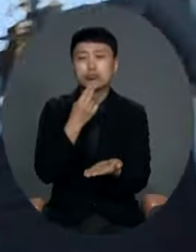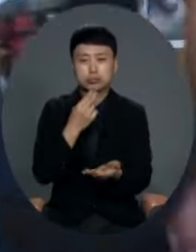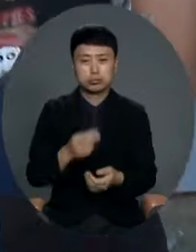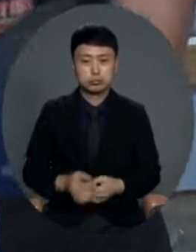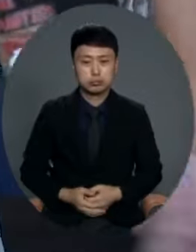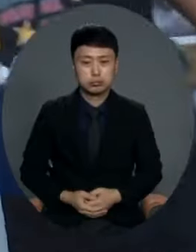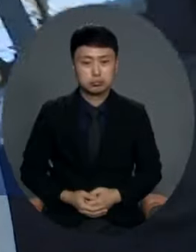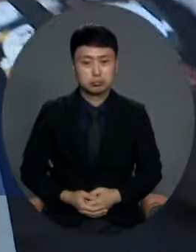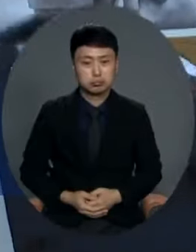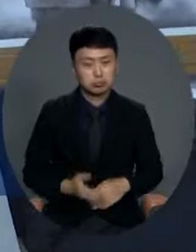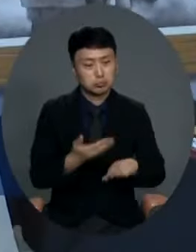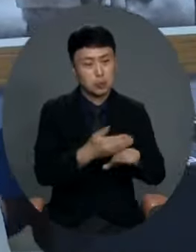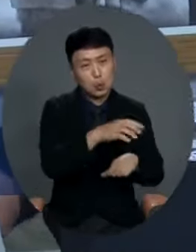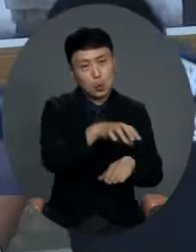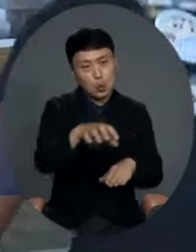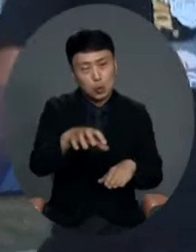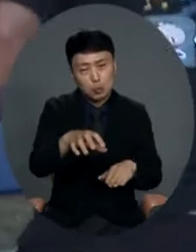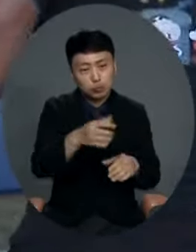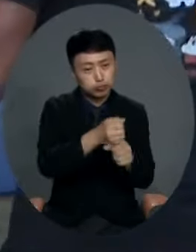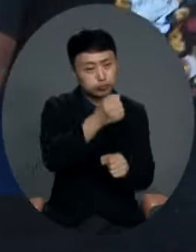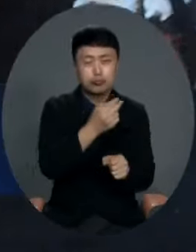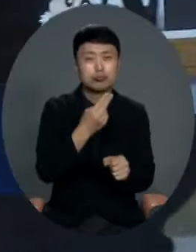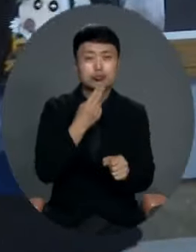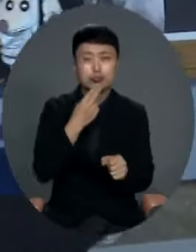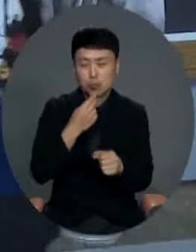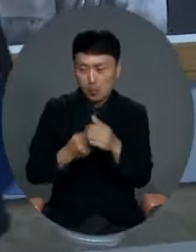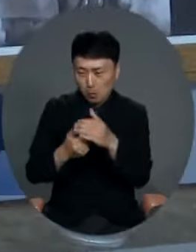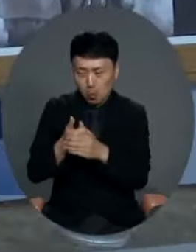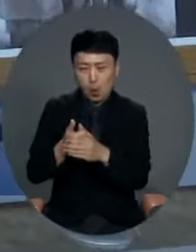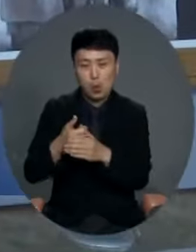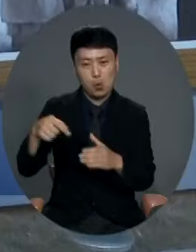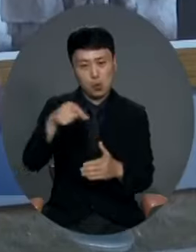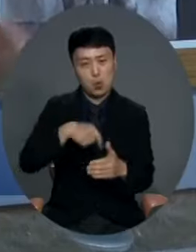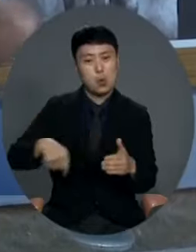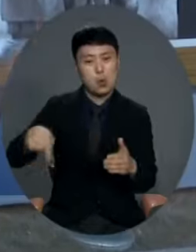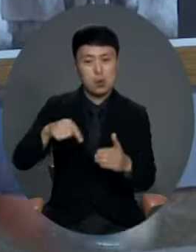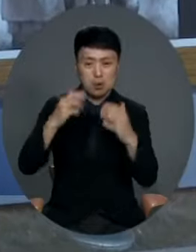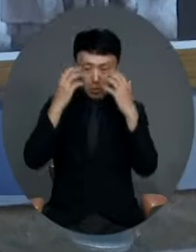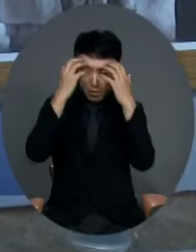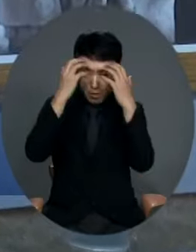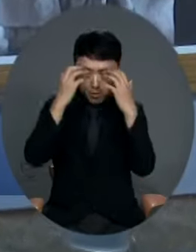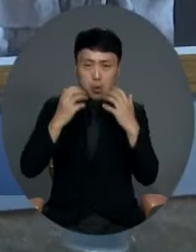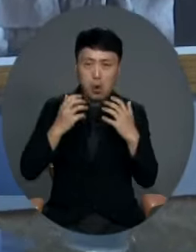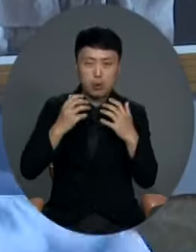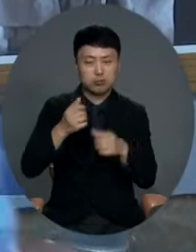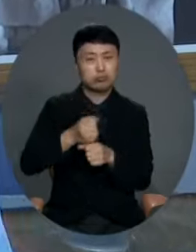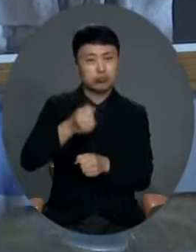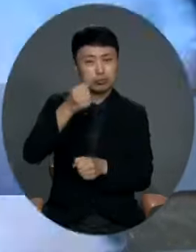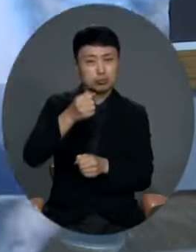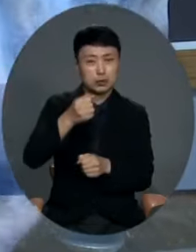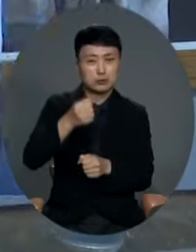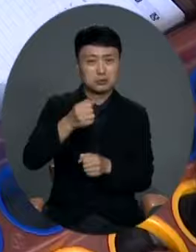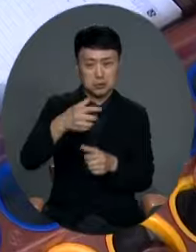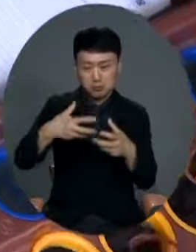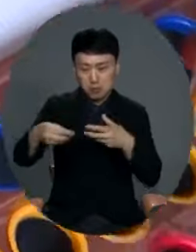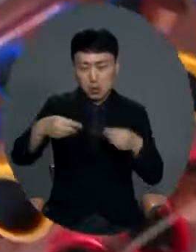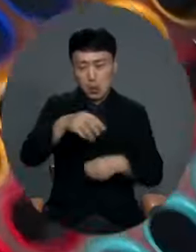거는 없어요. 거의 못 봤어요. 네, 우산 있는 데는 못 봤고 더우니까 좀 있는 데가 많았으면